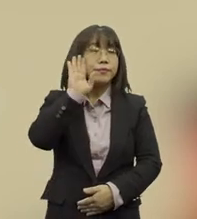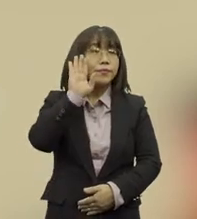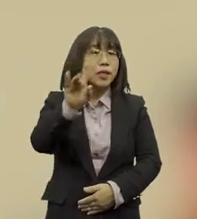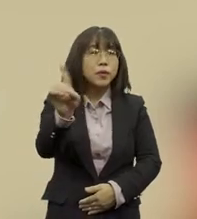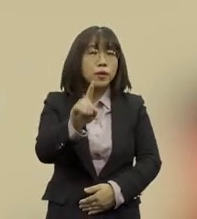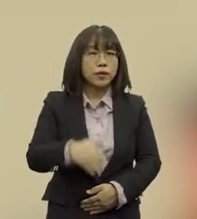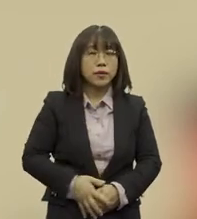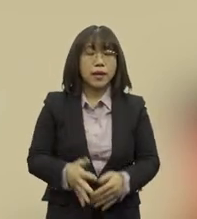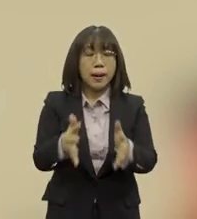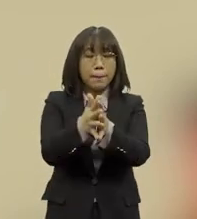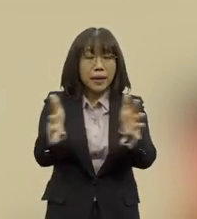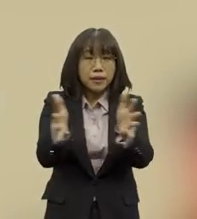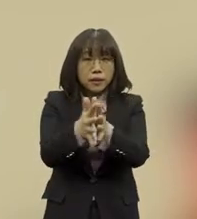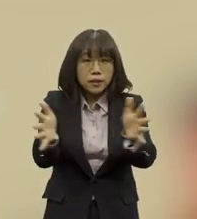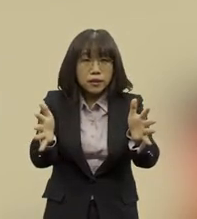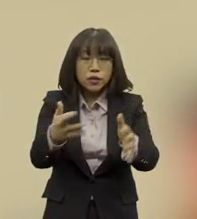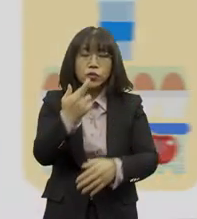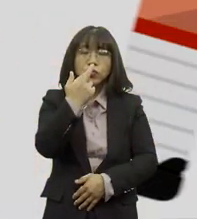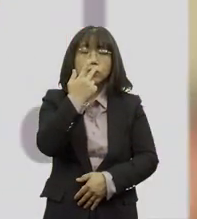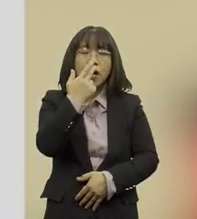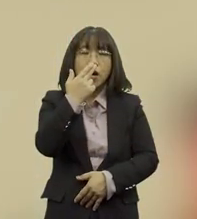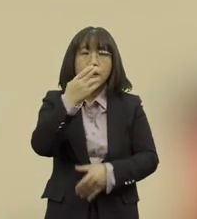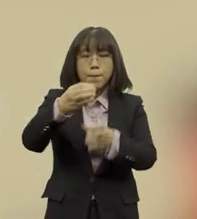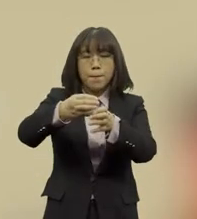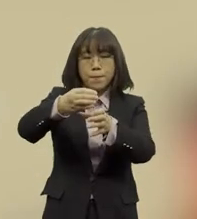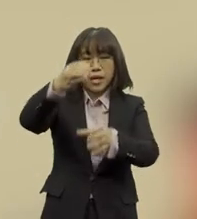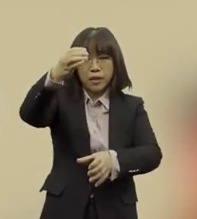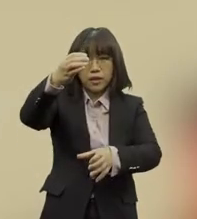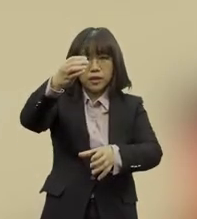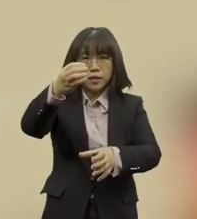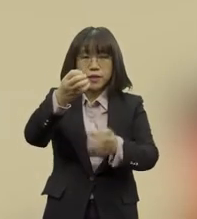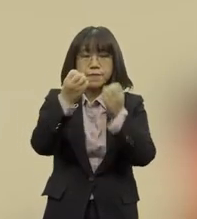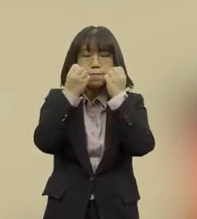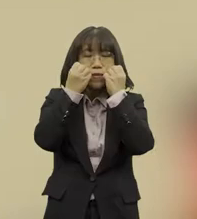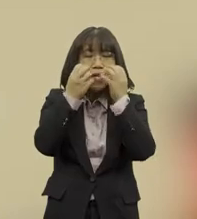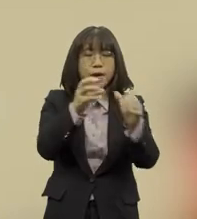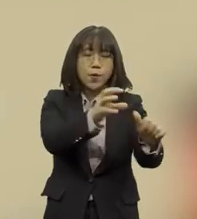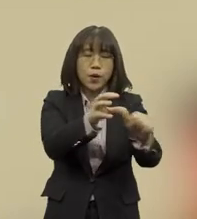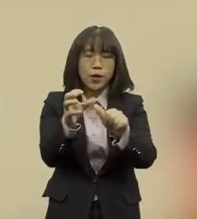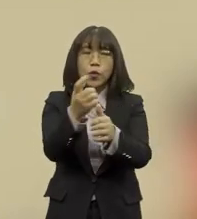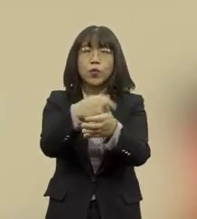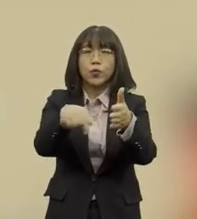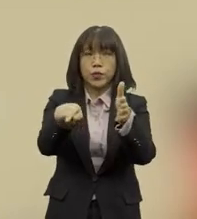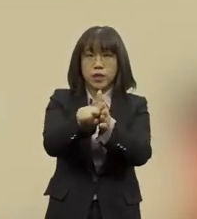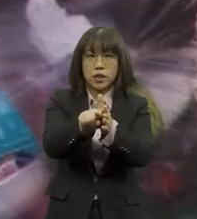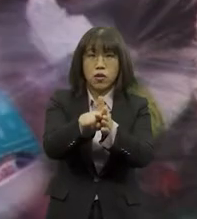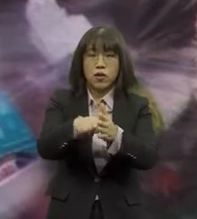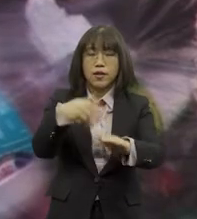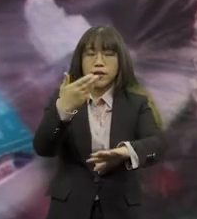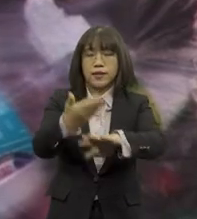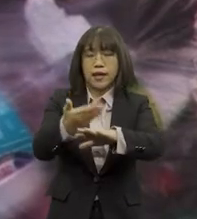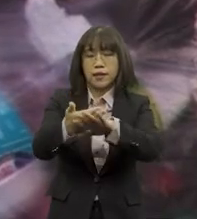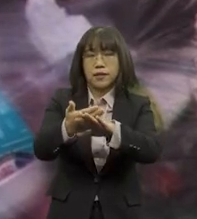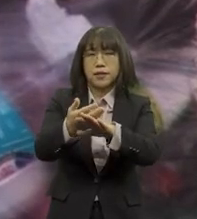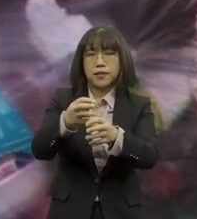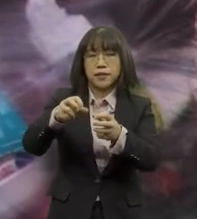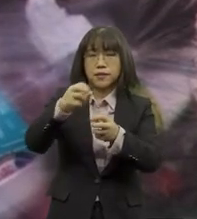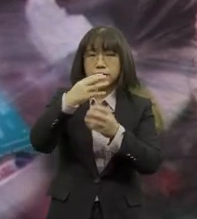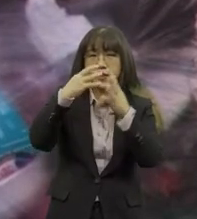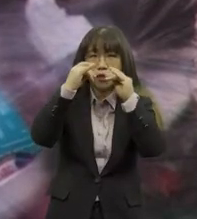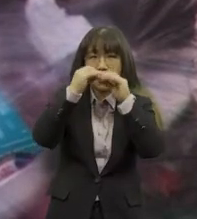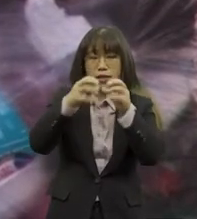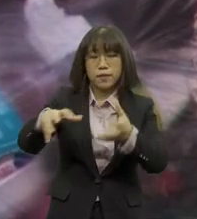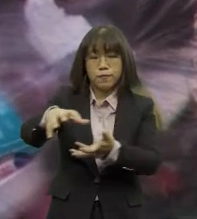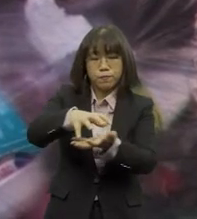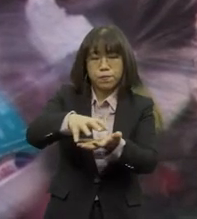앞으로는 공동주택에서 투명 패트병 의 재활용을 높이기 위해 투명 패트병을 합성수지 용기류 와 9분 배출해야